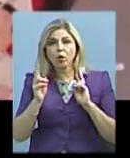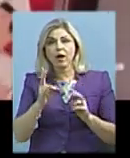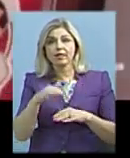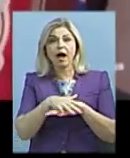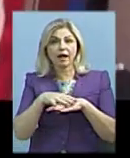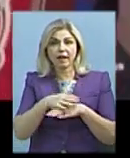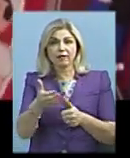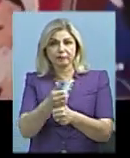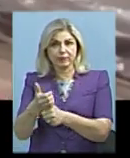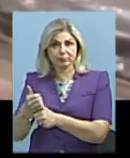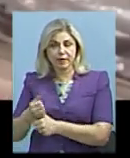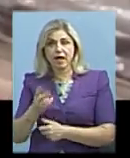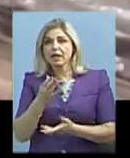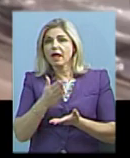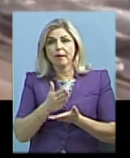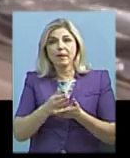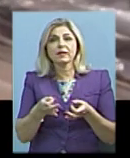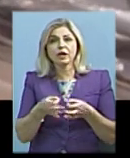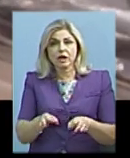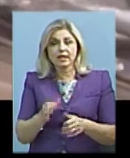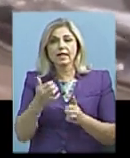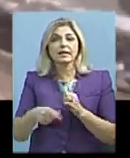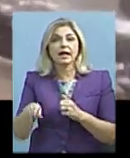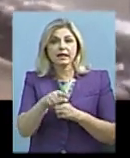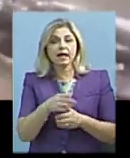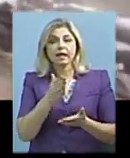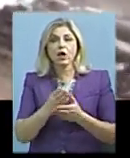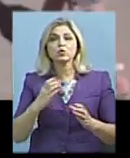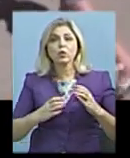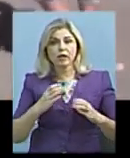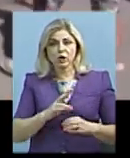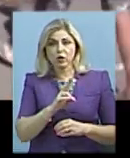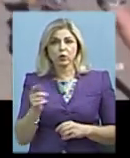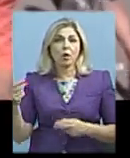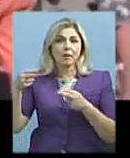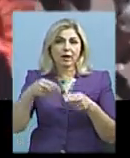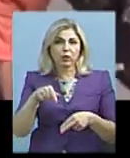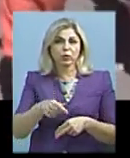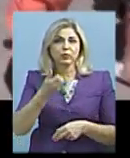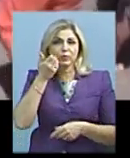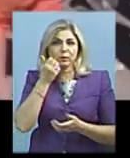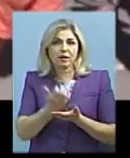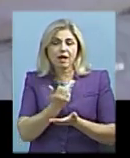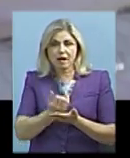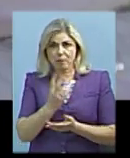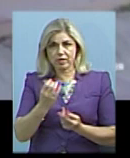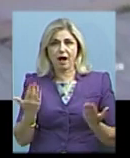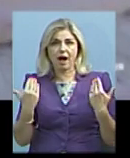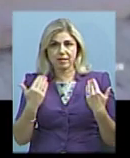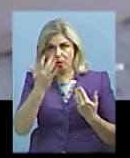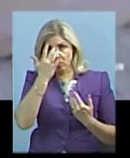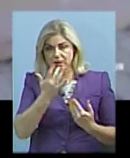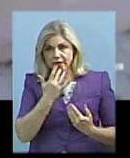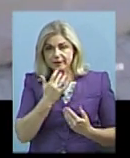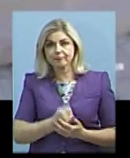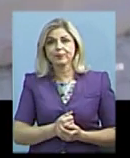спеціальних дозволів. Серед них і студенти, які приїхали підзаробити на літніх канікулах. Іноземців притягнуто до адміністративної відповідальності.